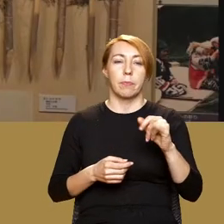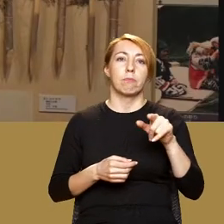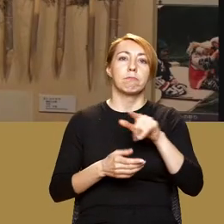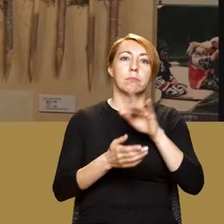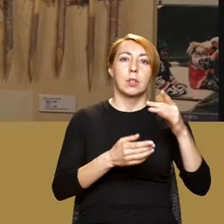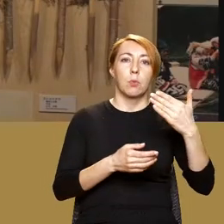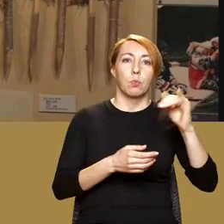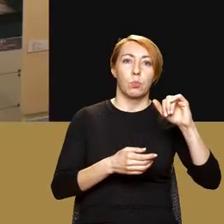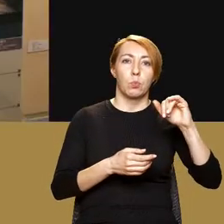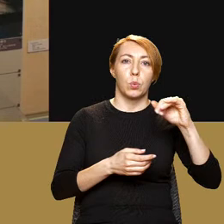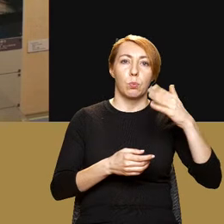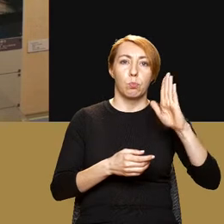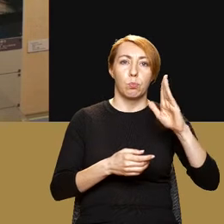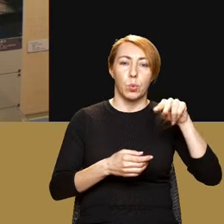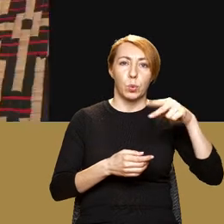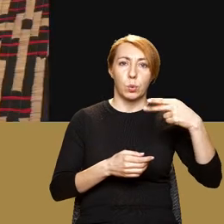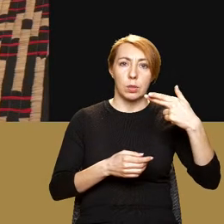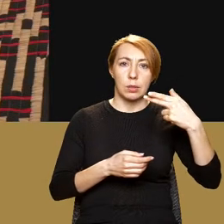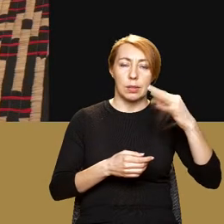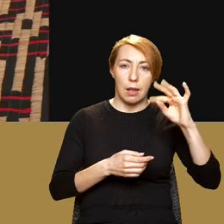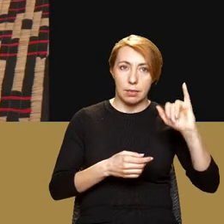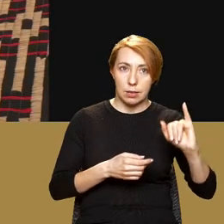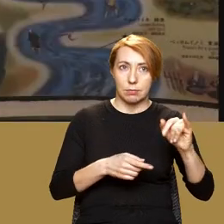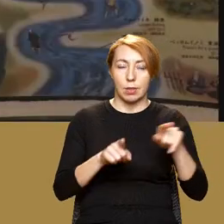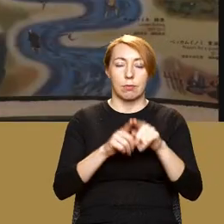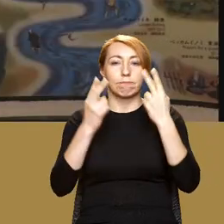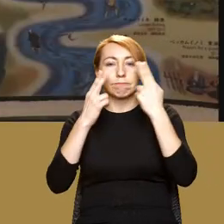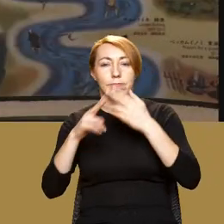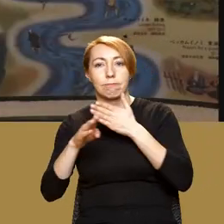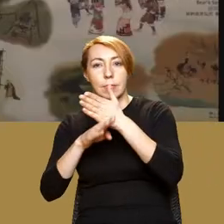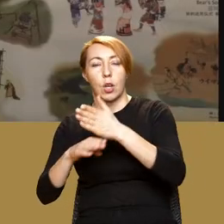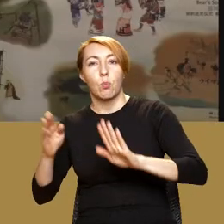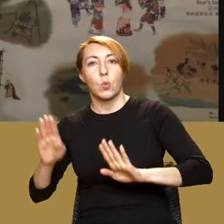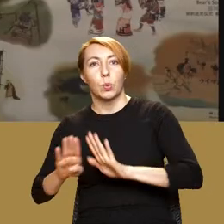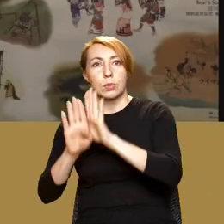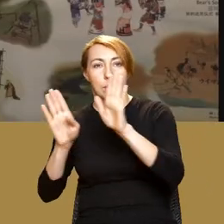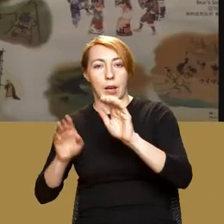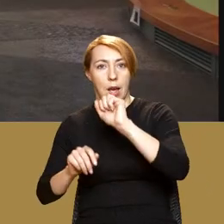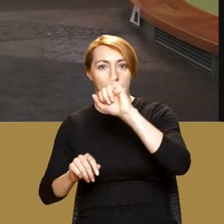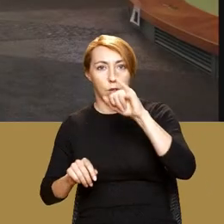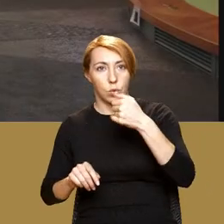Butani, była wizyta w Muzeum Ainów imienia Shigeru Kajana.